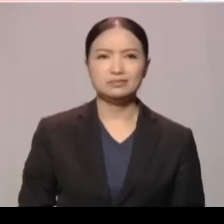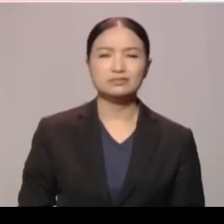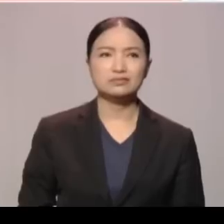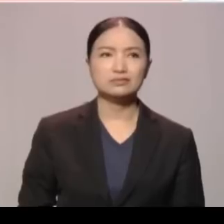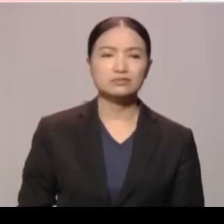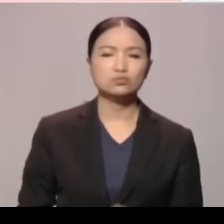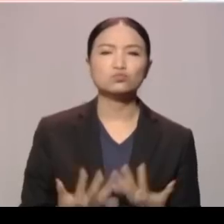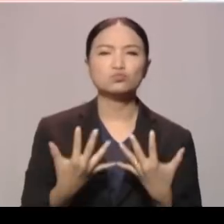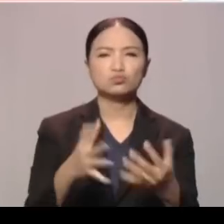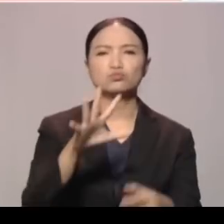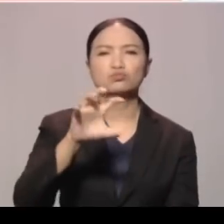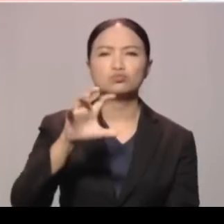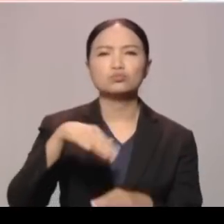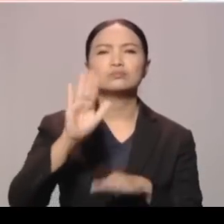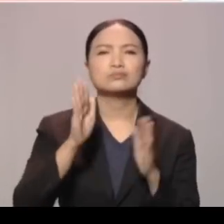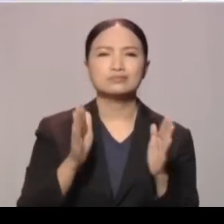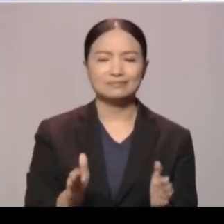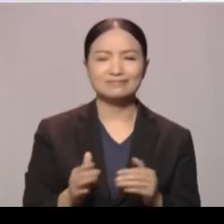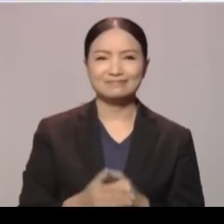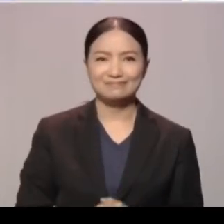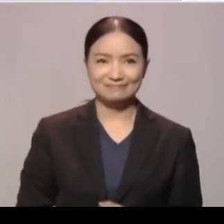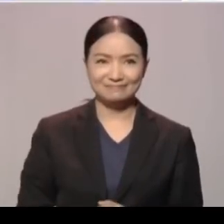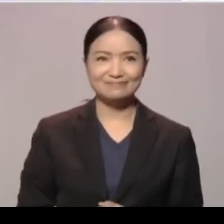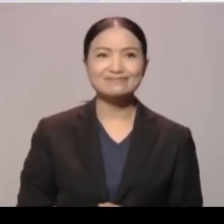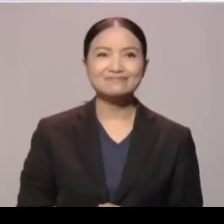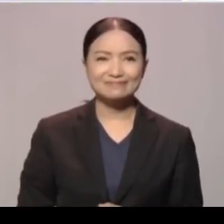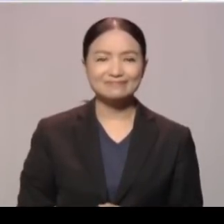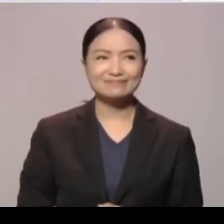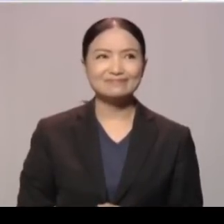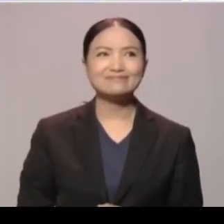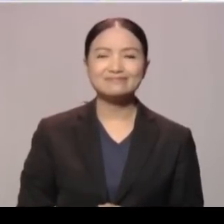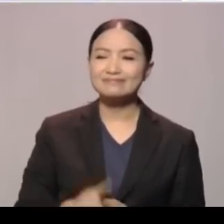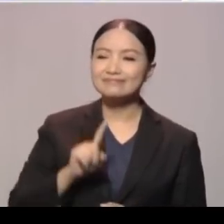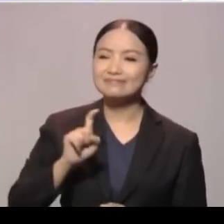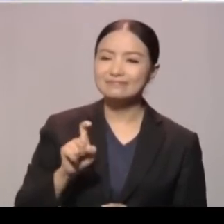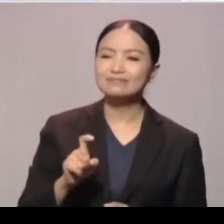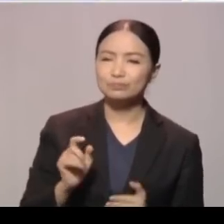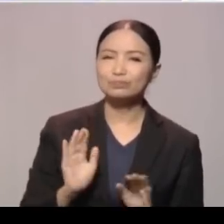ครับ ค่ะเบื้องต้นเราตรวจสอบเท่านี้ก่อนนะคะอาจารย์คะ ครับยินดีครับผมครับ ขอบคุณมากค่ะอาจารย์คะ